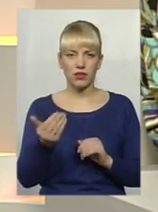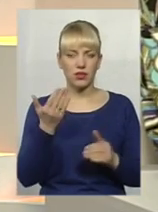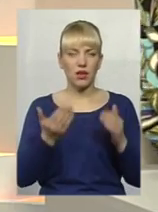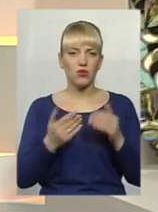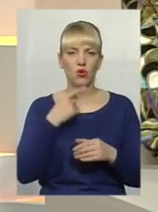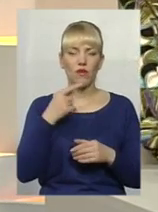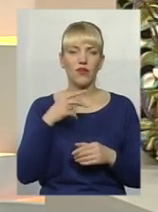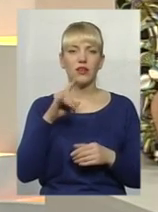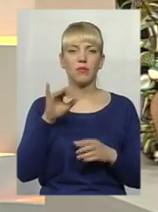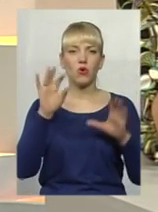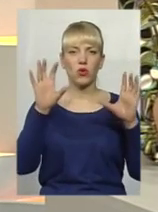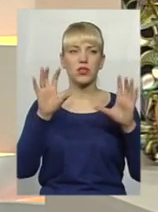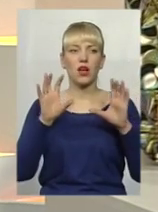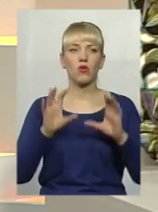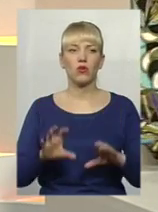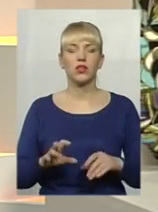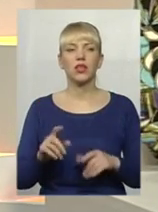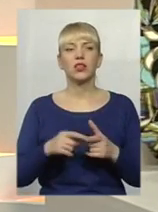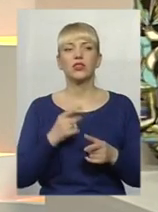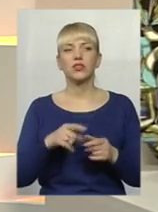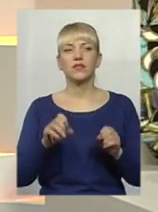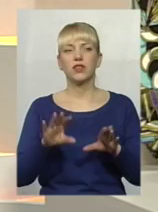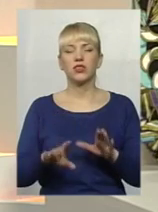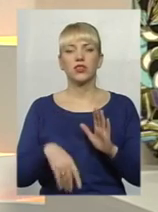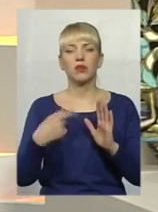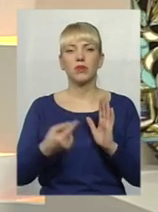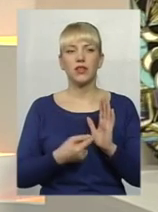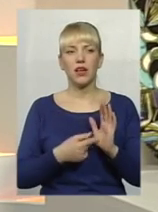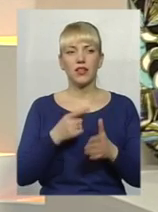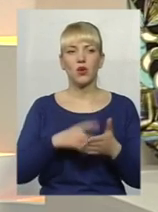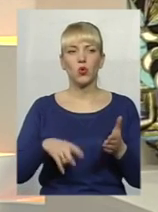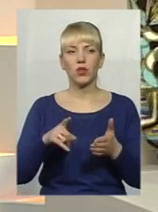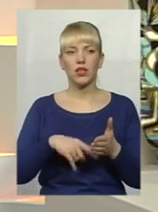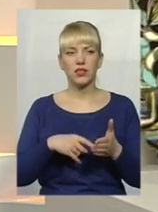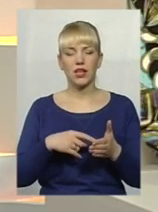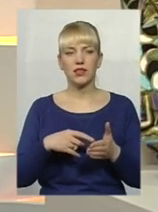про законодавство, чи вирішене питання утилізації